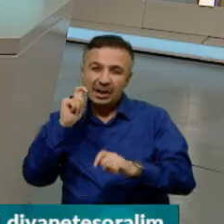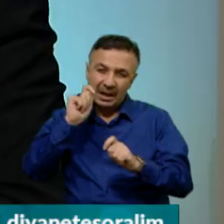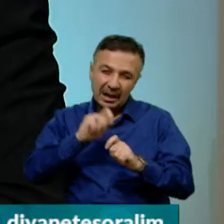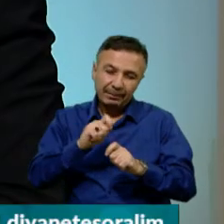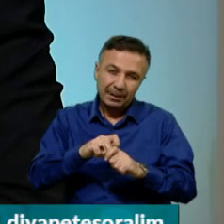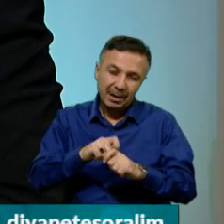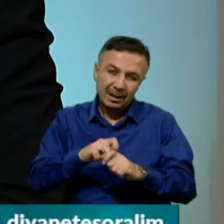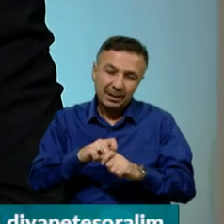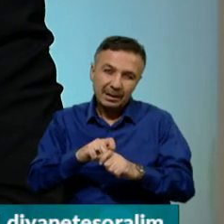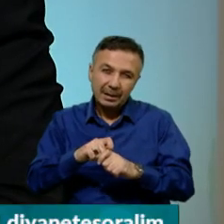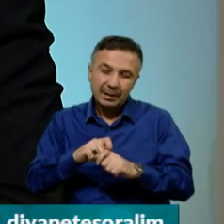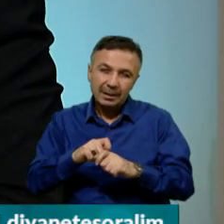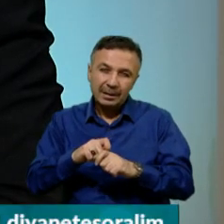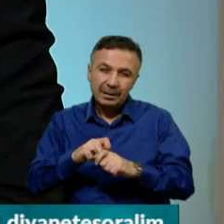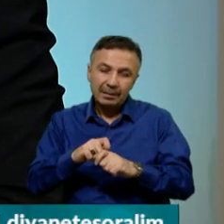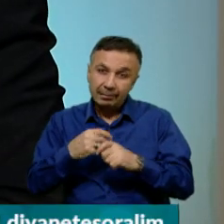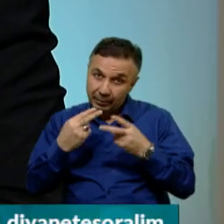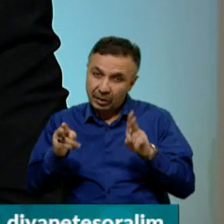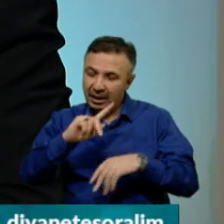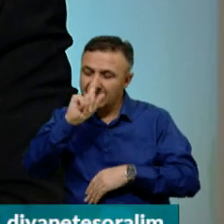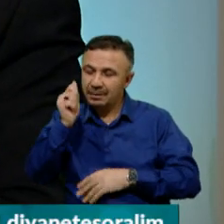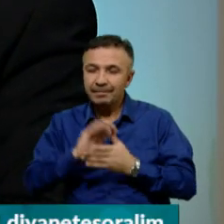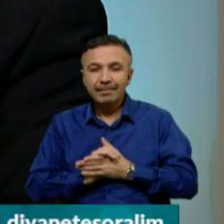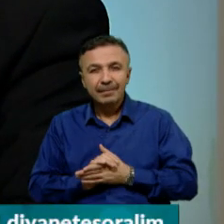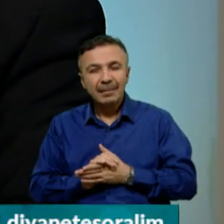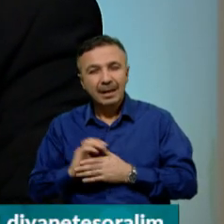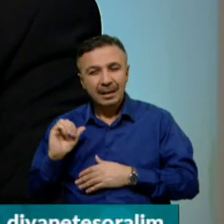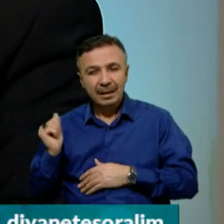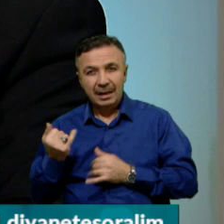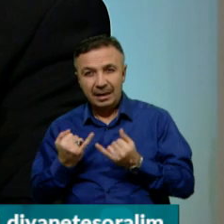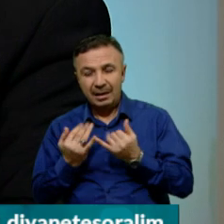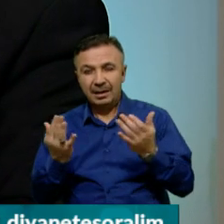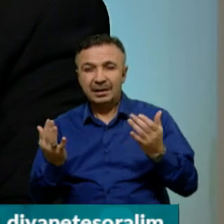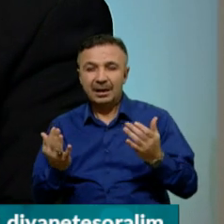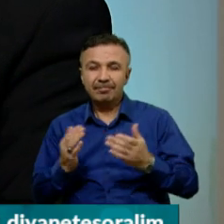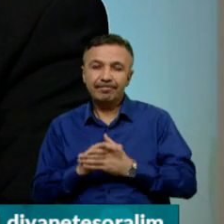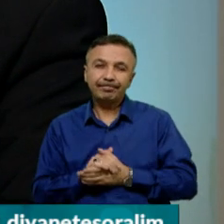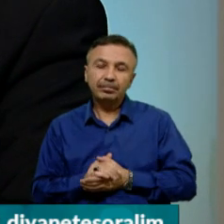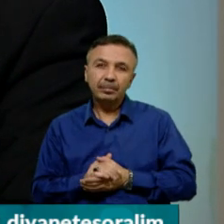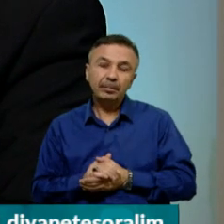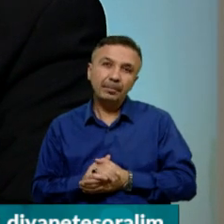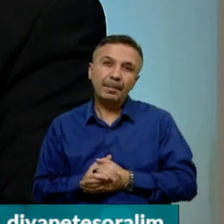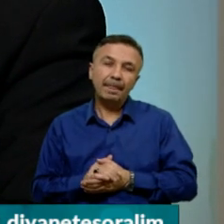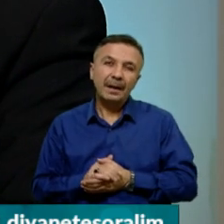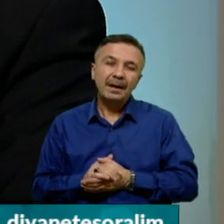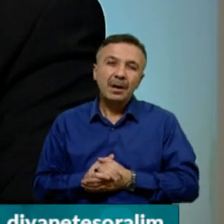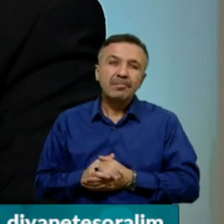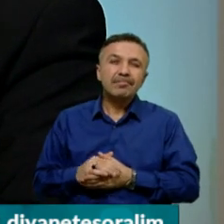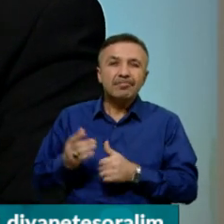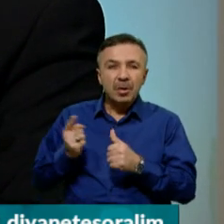değerli kardeşim bu olayın birkaç yönü var evvelâ şunu